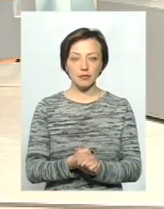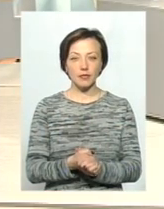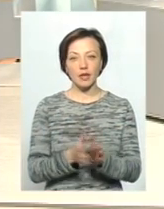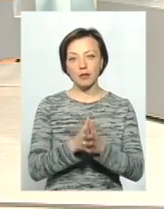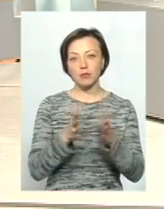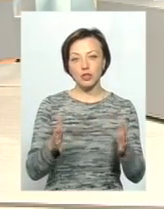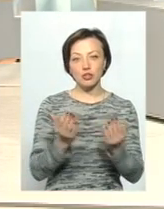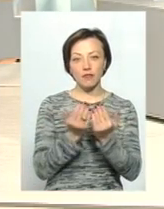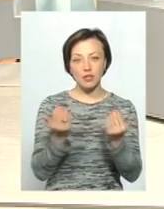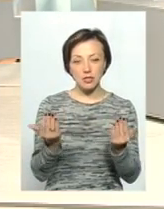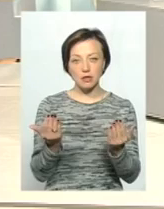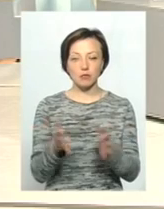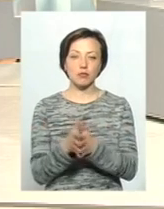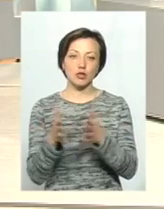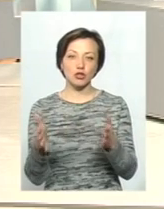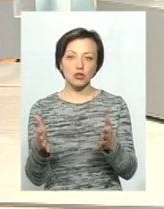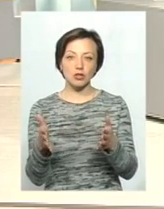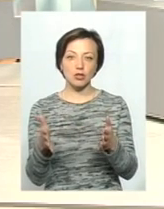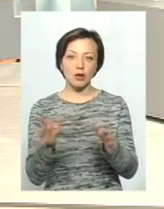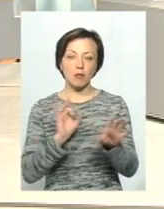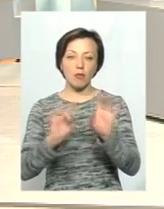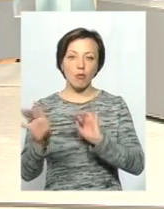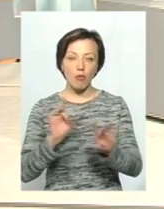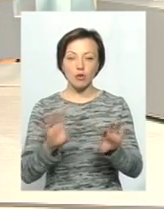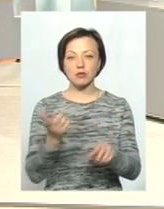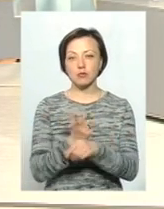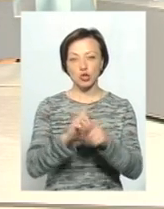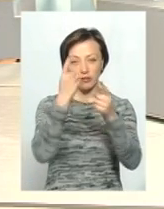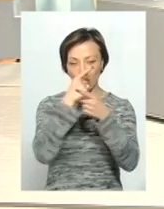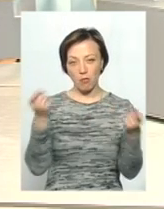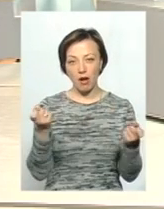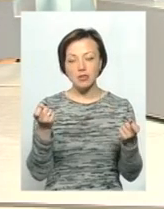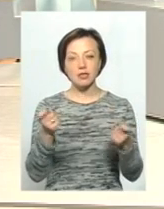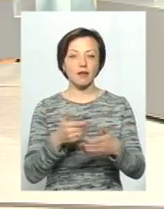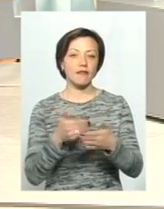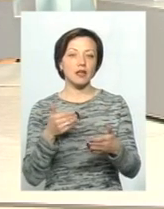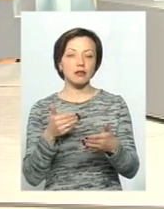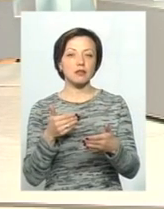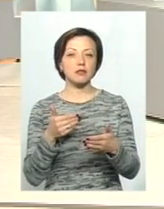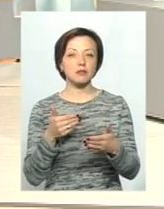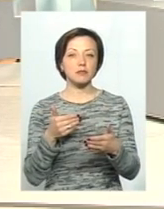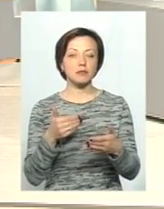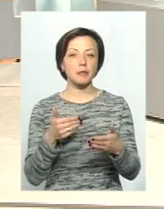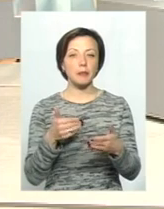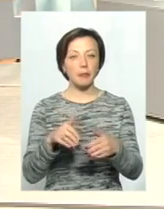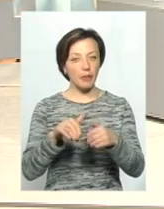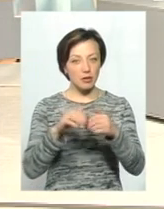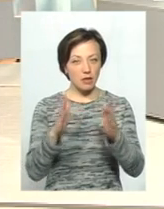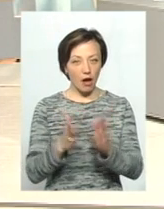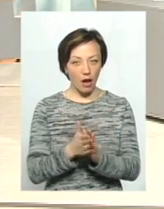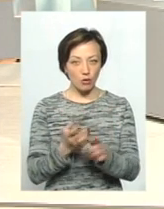більше виставок, більше промоції, більше інформації, скажімо, від загальної, що